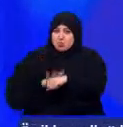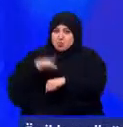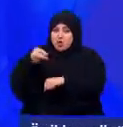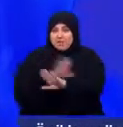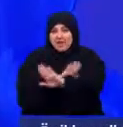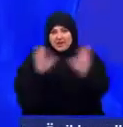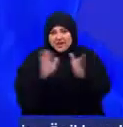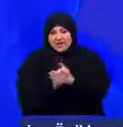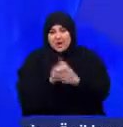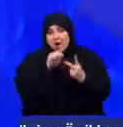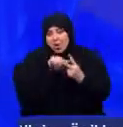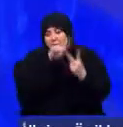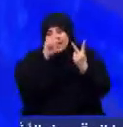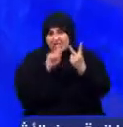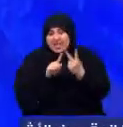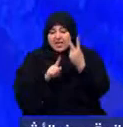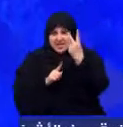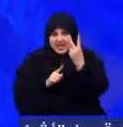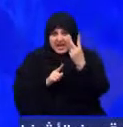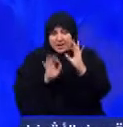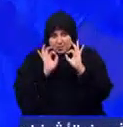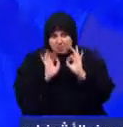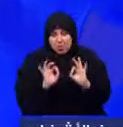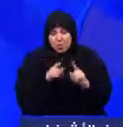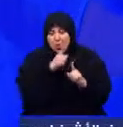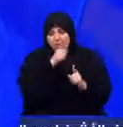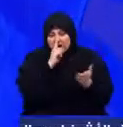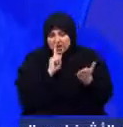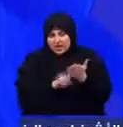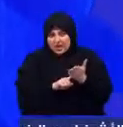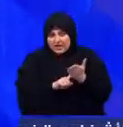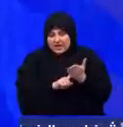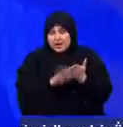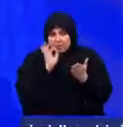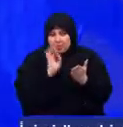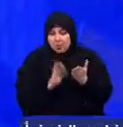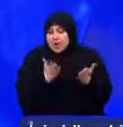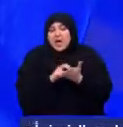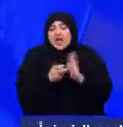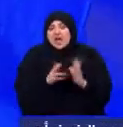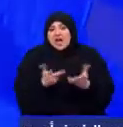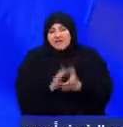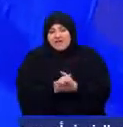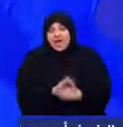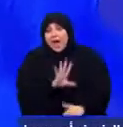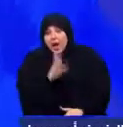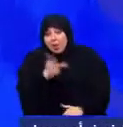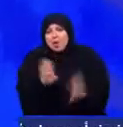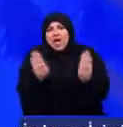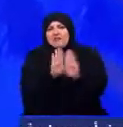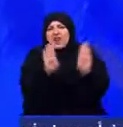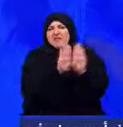هذين عضوين أساسيين لا لا لا جدوى لا لا شيء آخر أو الإغلاق